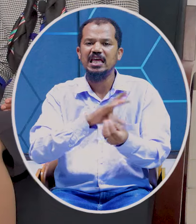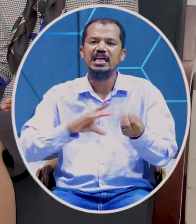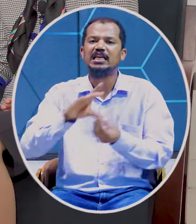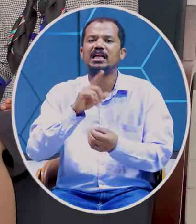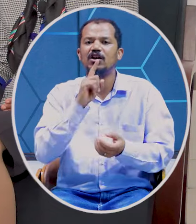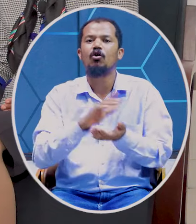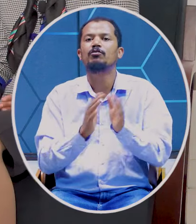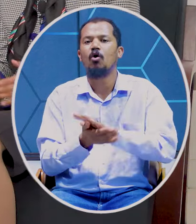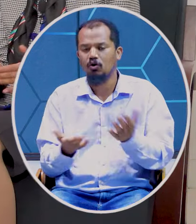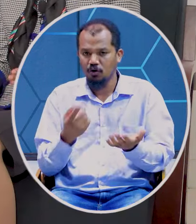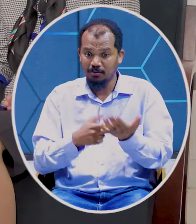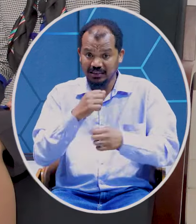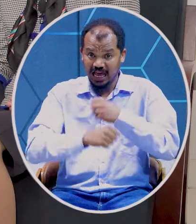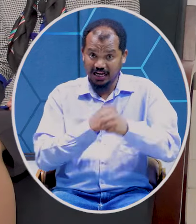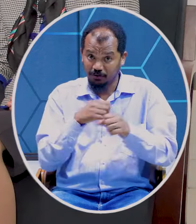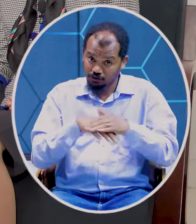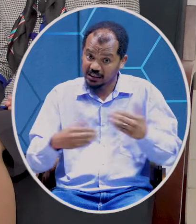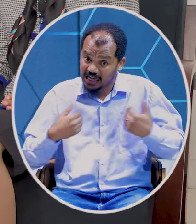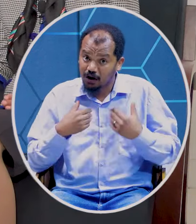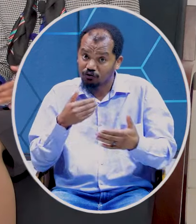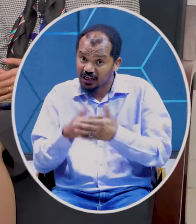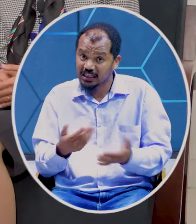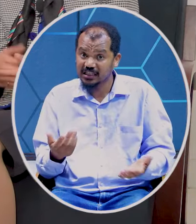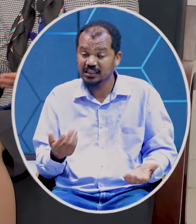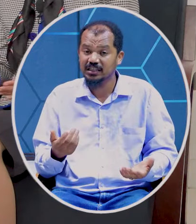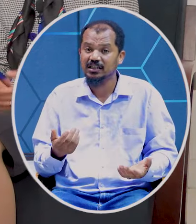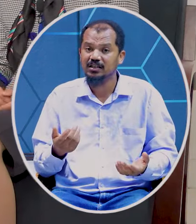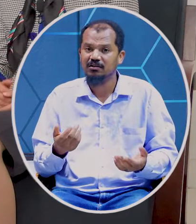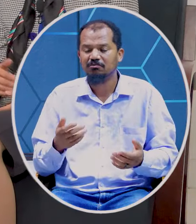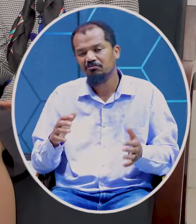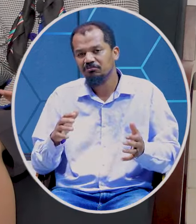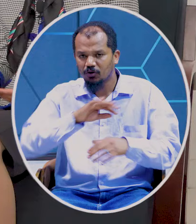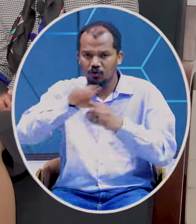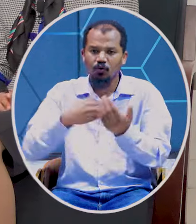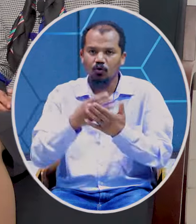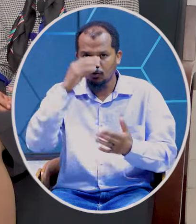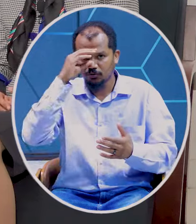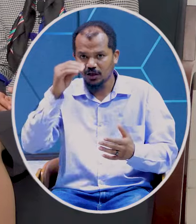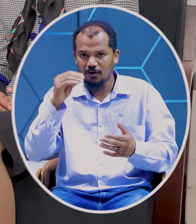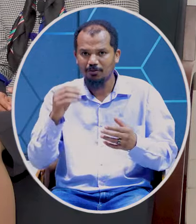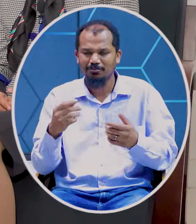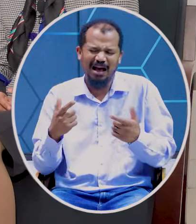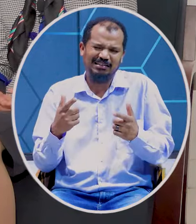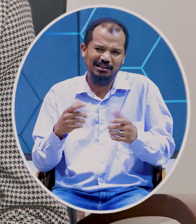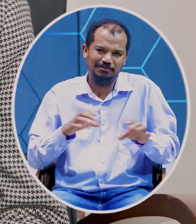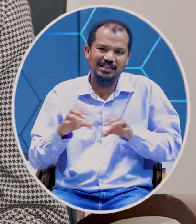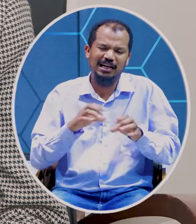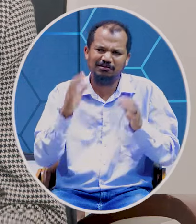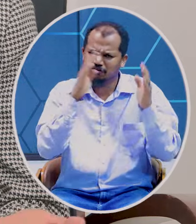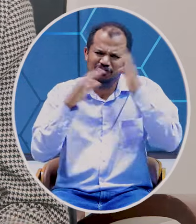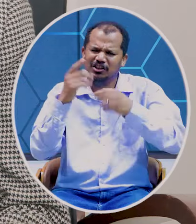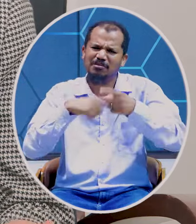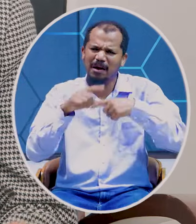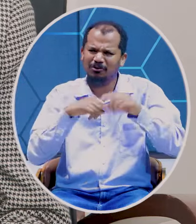ነው የሚሆነው እና በዛ እድሜ ክልል ውስጥ እስካሉ ድረስ ፕሮባብሊ ሁሉም ሰው ቫክሲኔት ይደረጋል እና